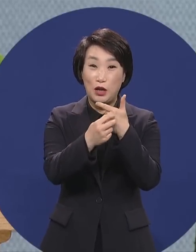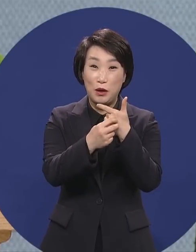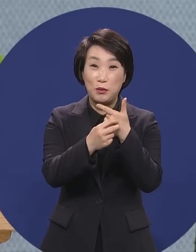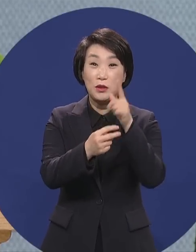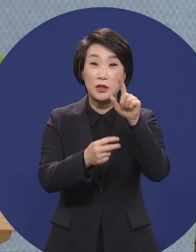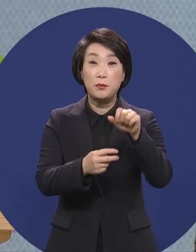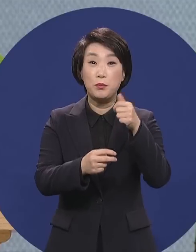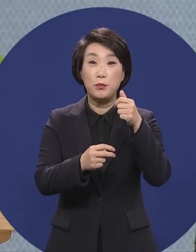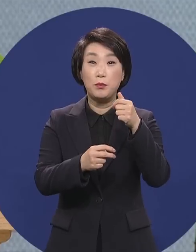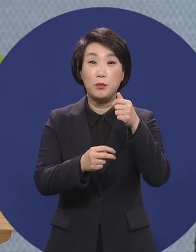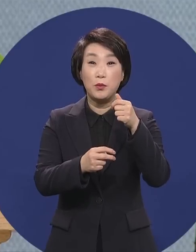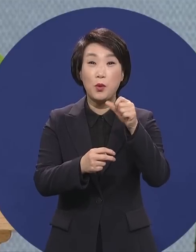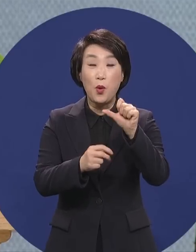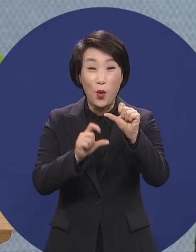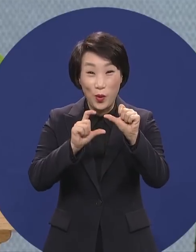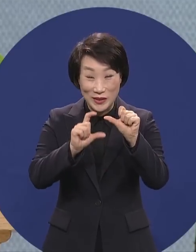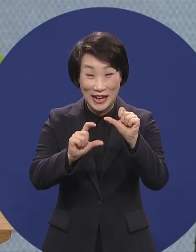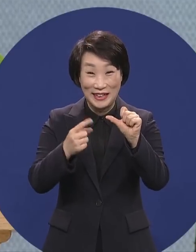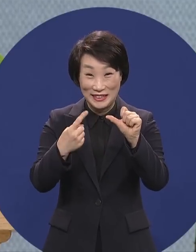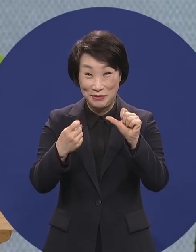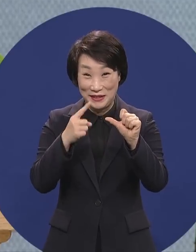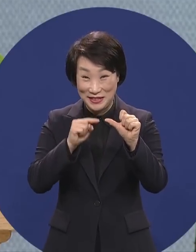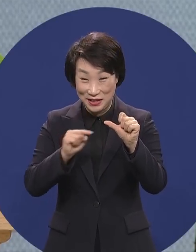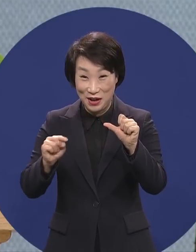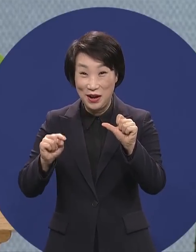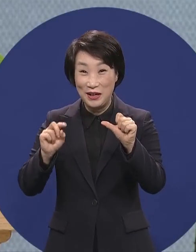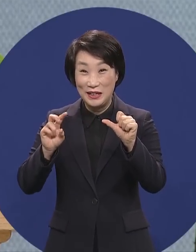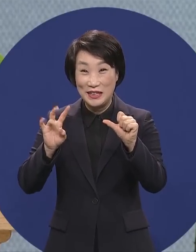누가복음 15장 11절에서